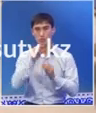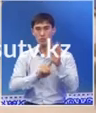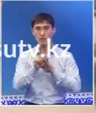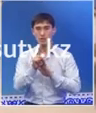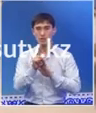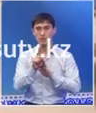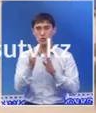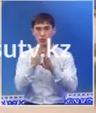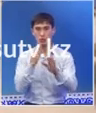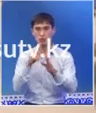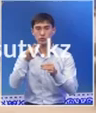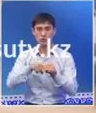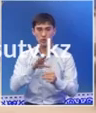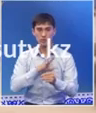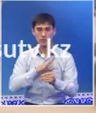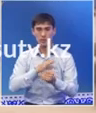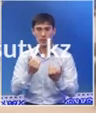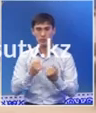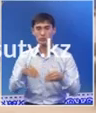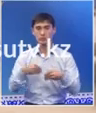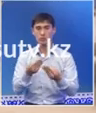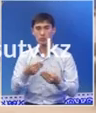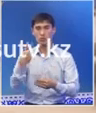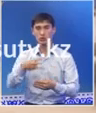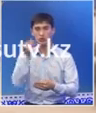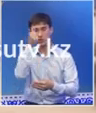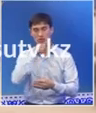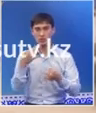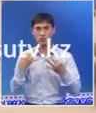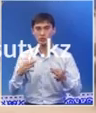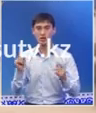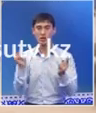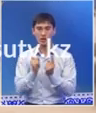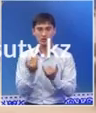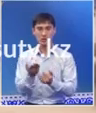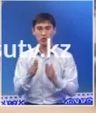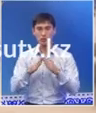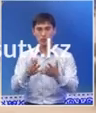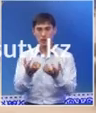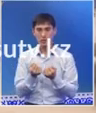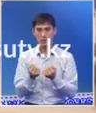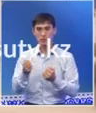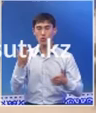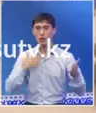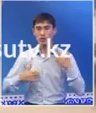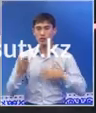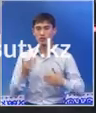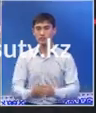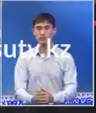очередіне тұрғанмын. Құдай қалап, Құдай беріп, осы 30 жылдыққа тәуелсіздікке қарсы үйімді алып жатырмын. Өте